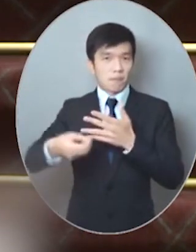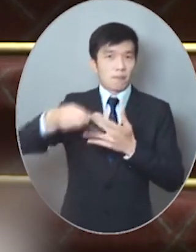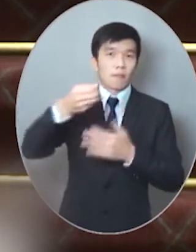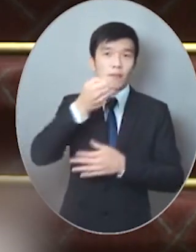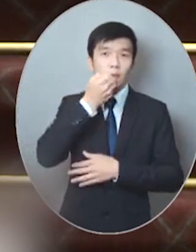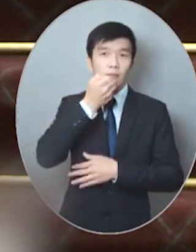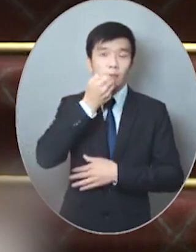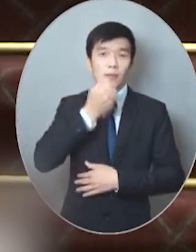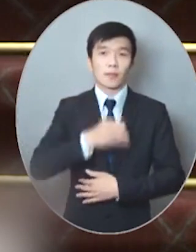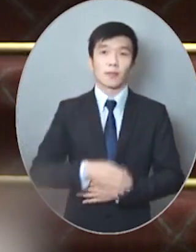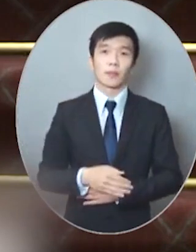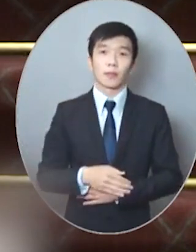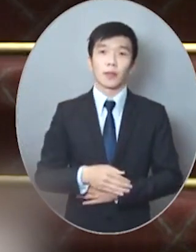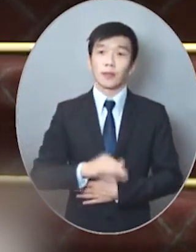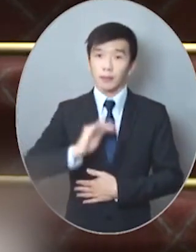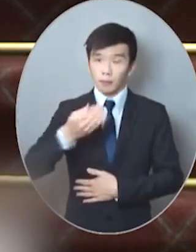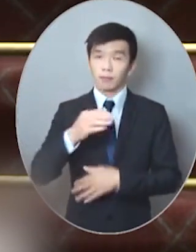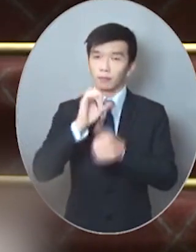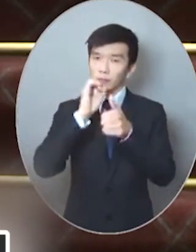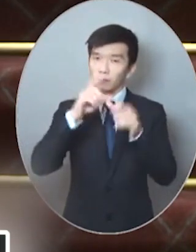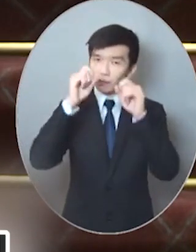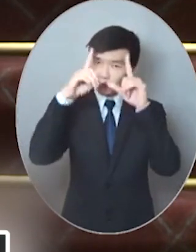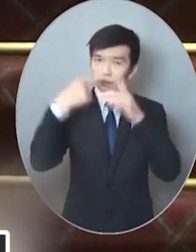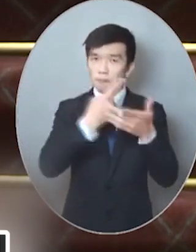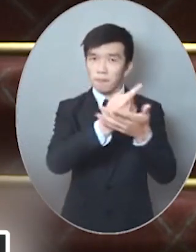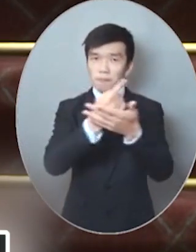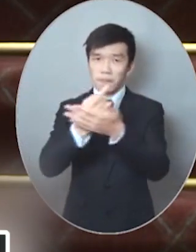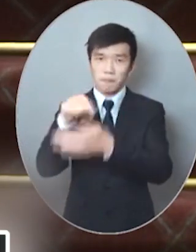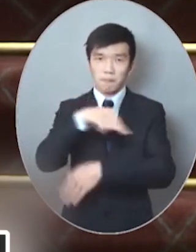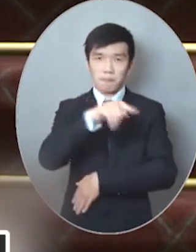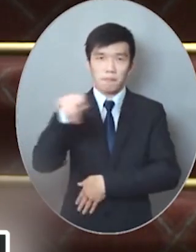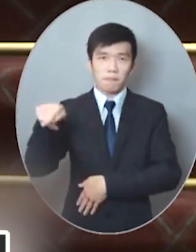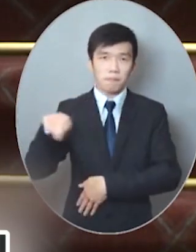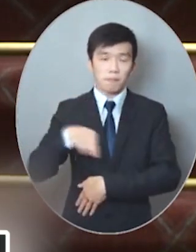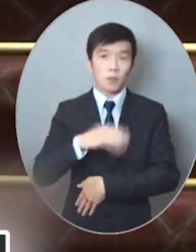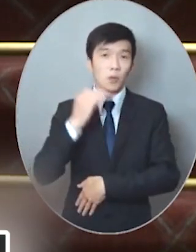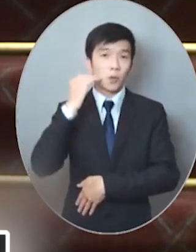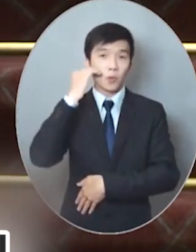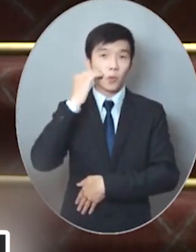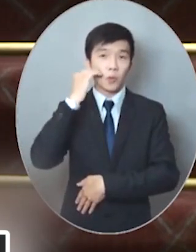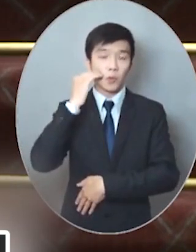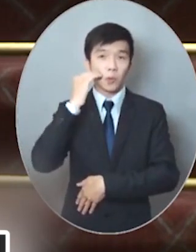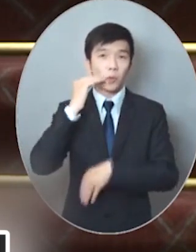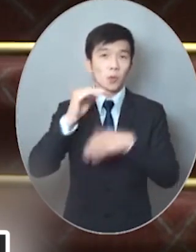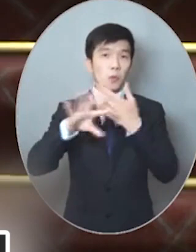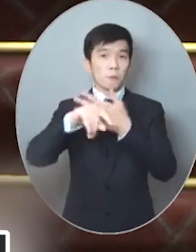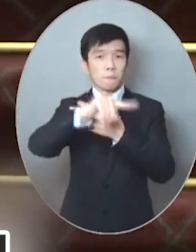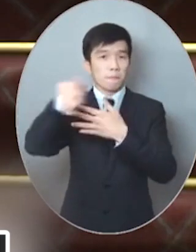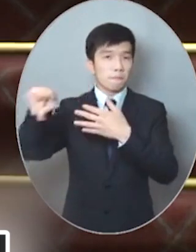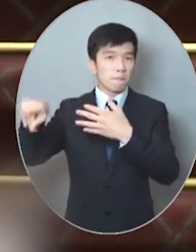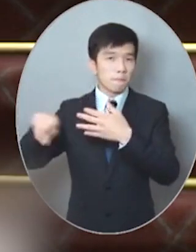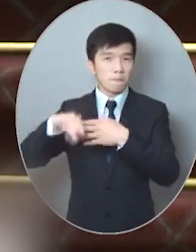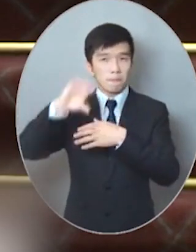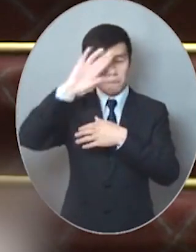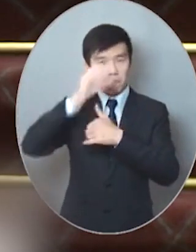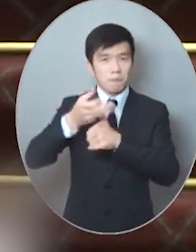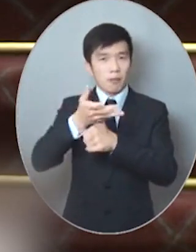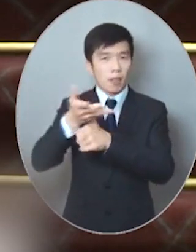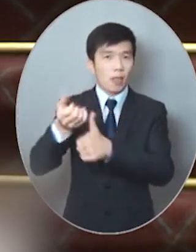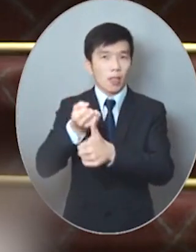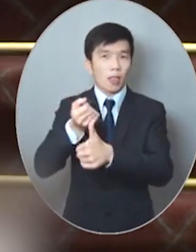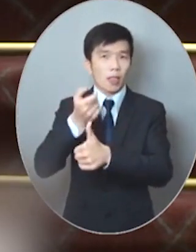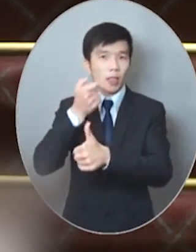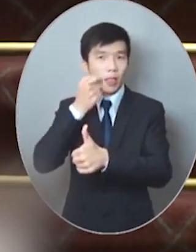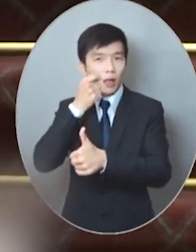提醒所有的国人，国际疫情如果不能够得到有效的控制，整体的疫